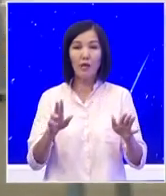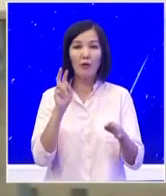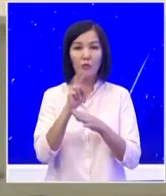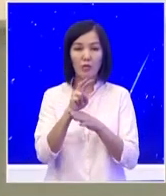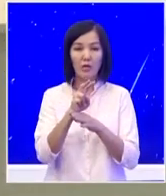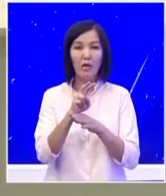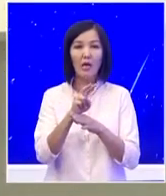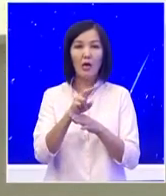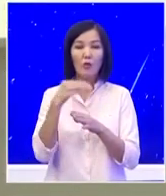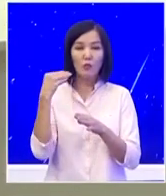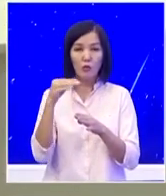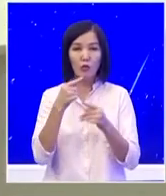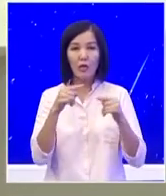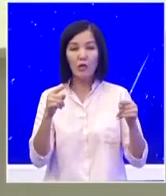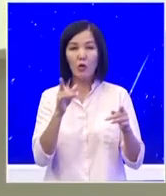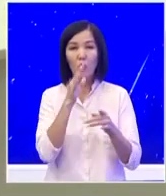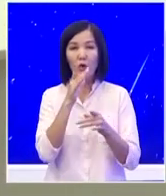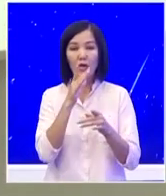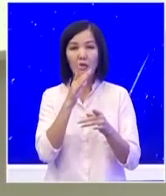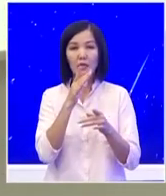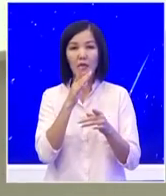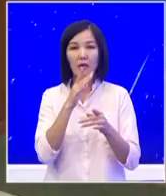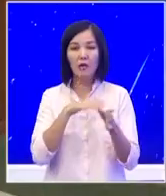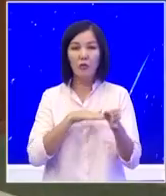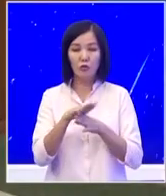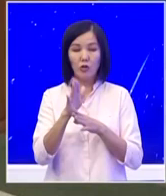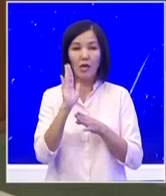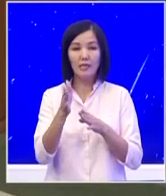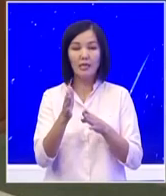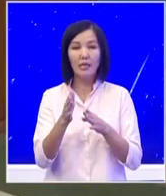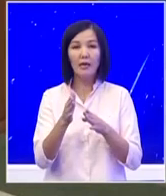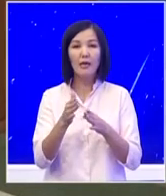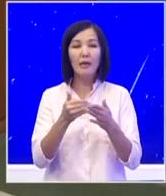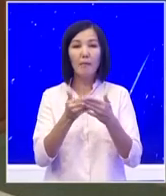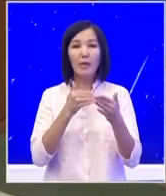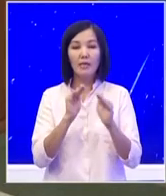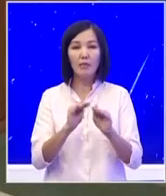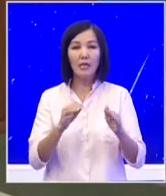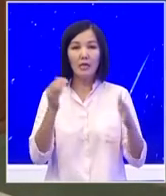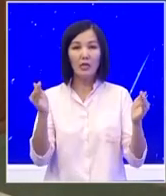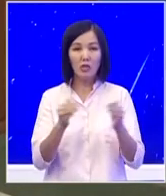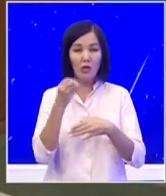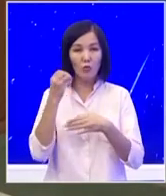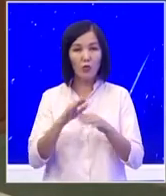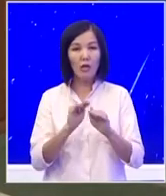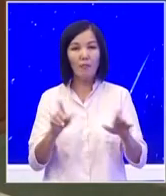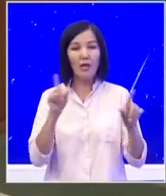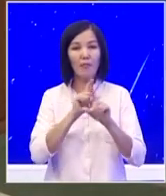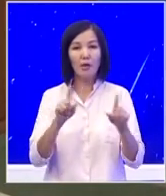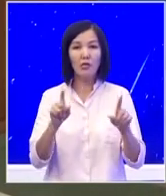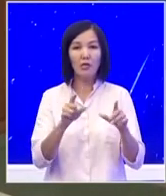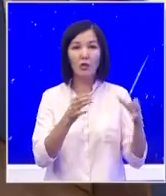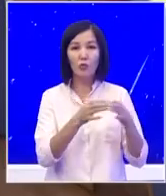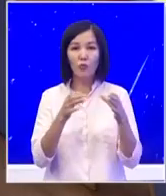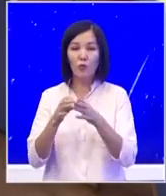үзіліс кестесі әртүрлі уақытпен бұл формат жүзеге аспақ. Сондай ақ мектепке дейінгі шағын орталық балабақшыларда да кезекші